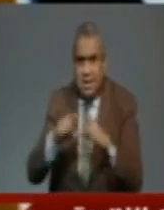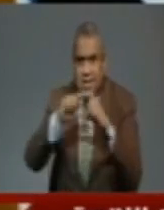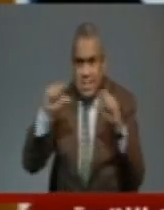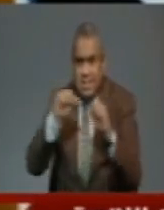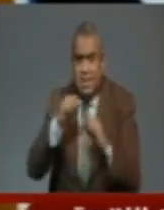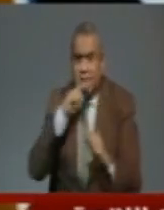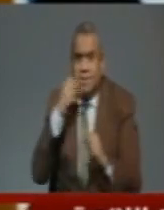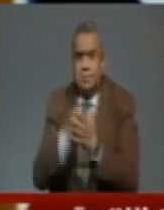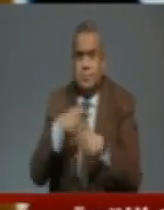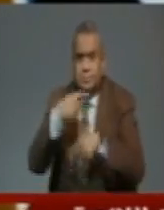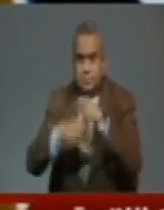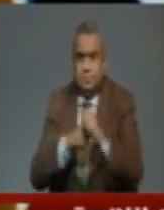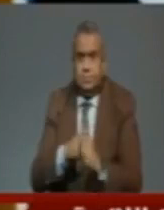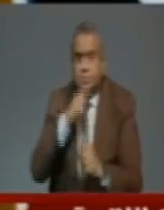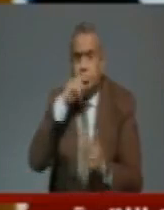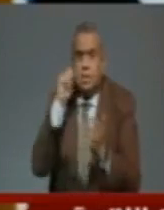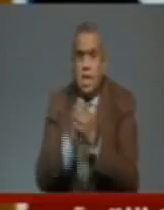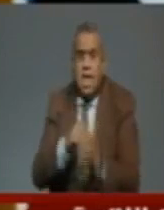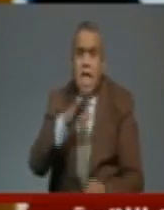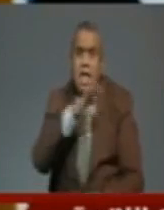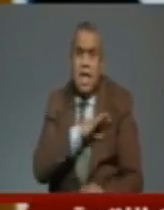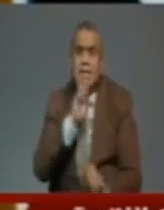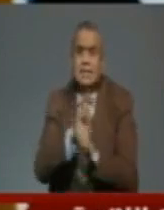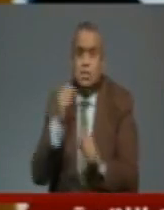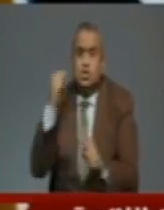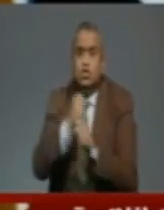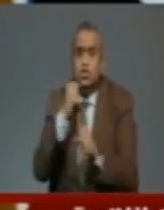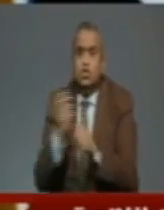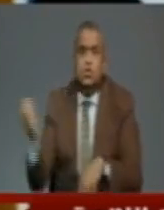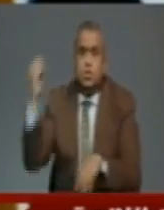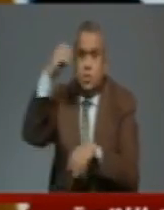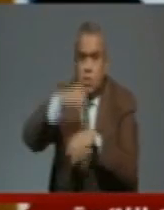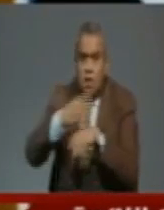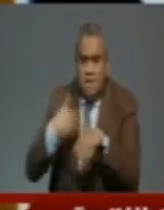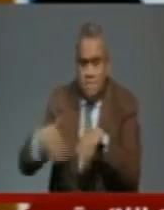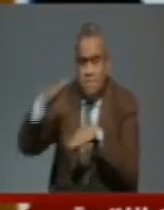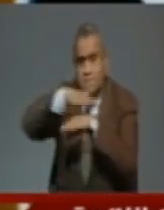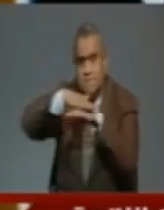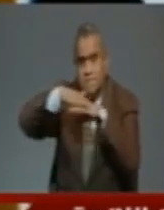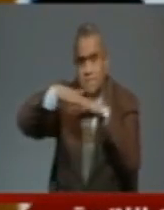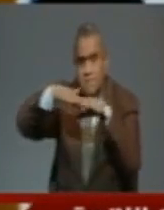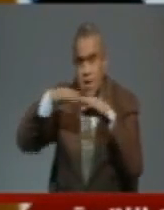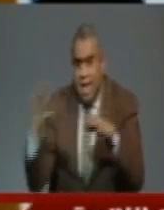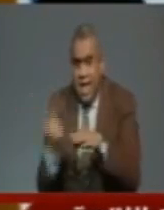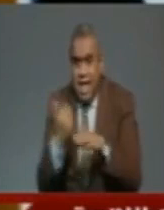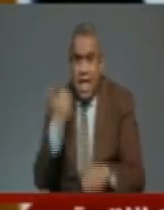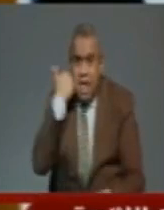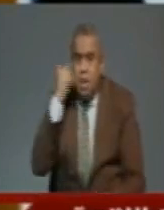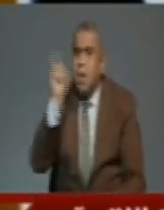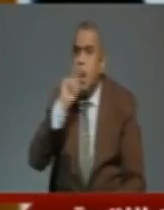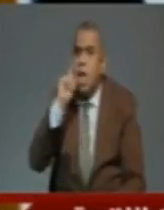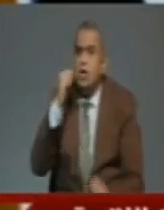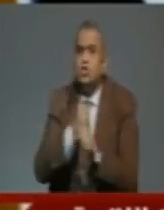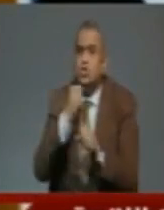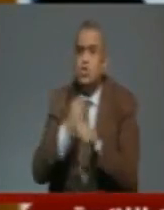ياخد حق انتفاع لاداره وتشغيل البنيه الفوقيه، لا يتملك حاجه خالص، البنيه الفوقيه لمدة من